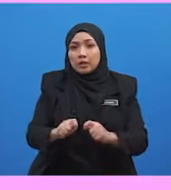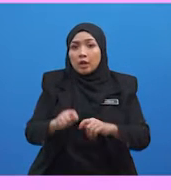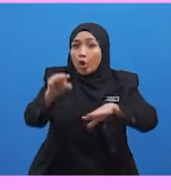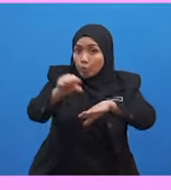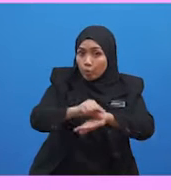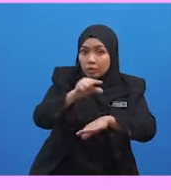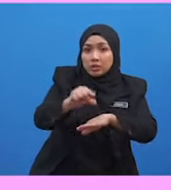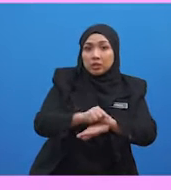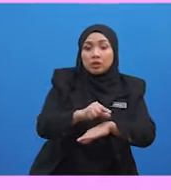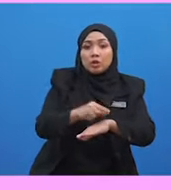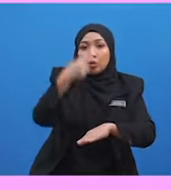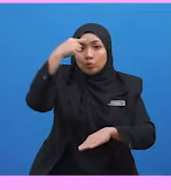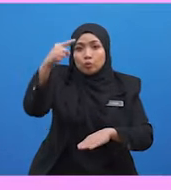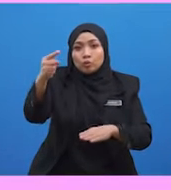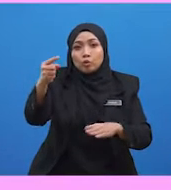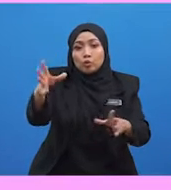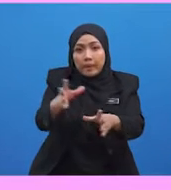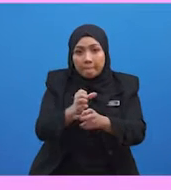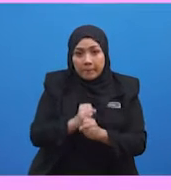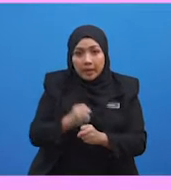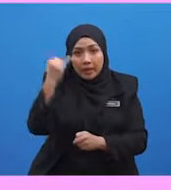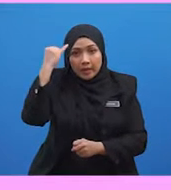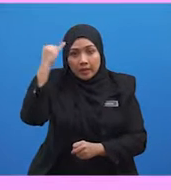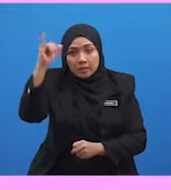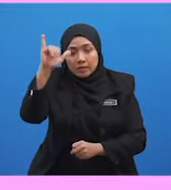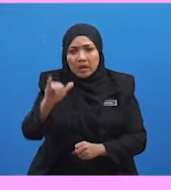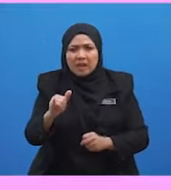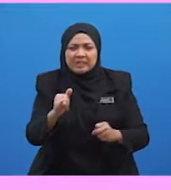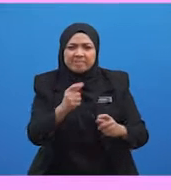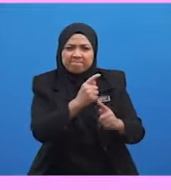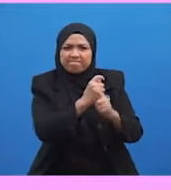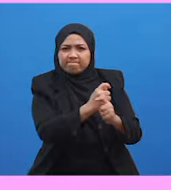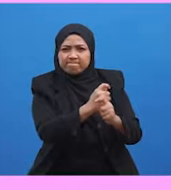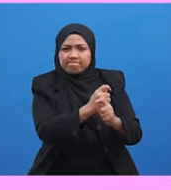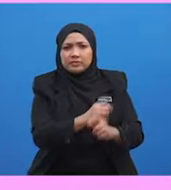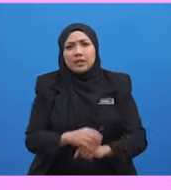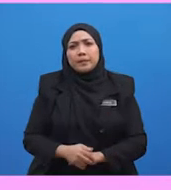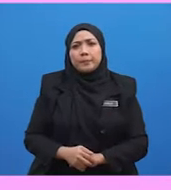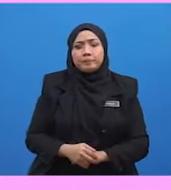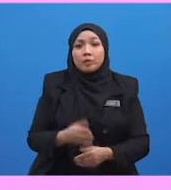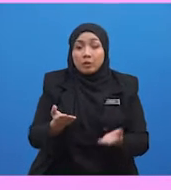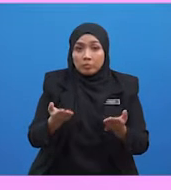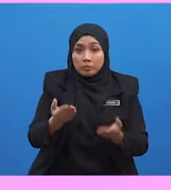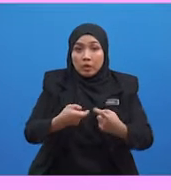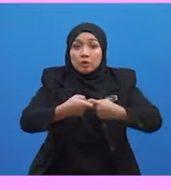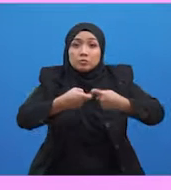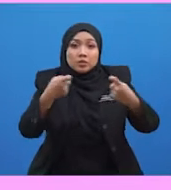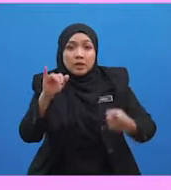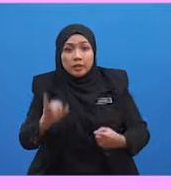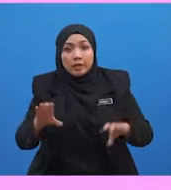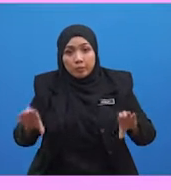digunakan untuk mendapatkan idea yang terhad, iaitu keputusan yang dibuat